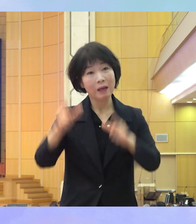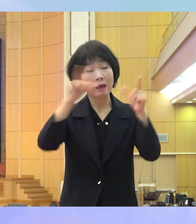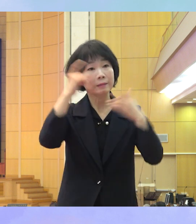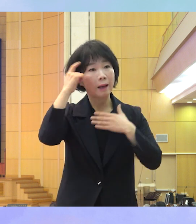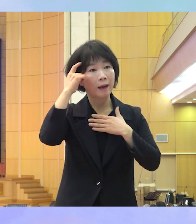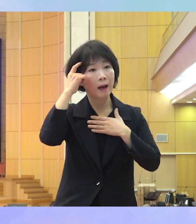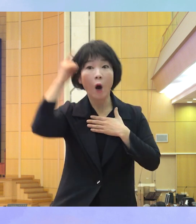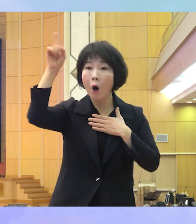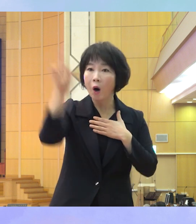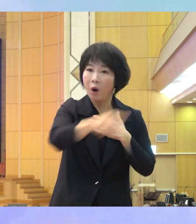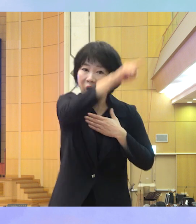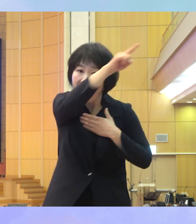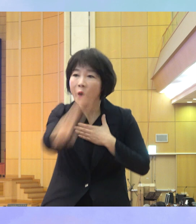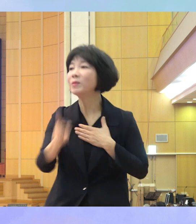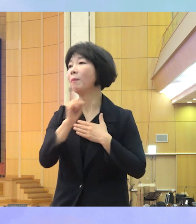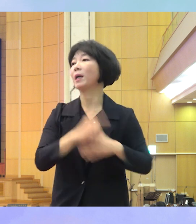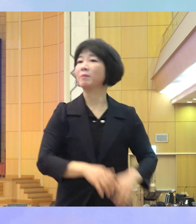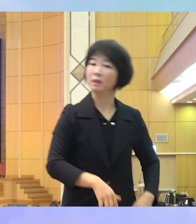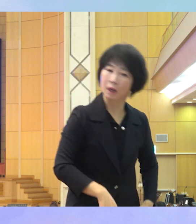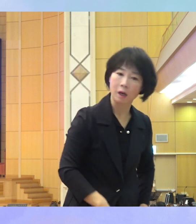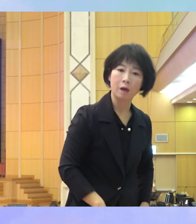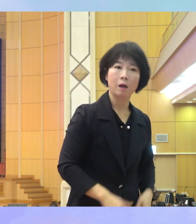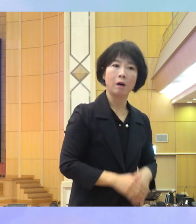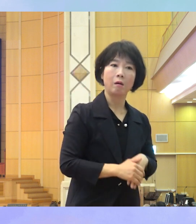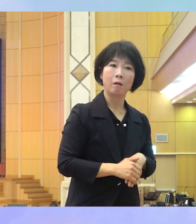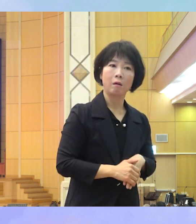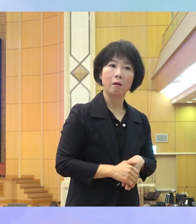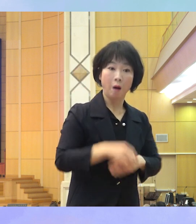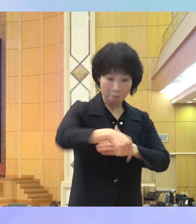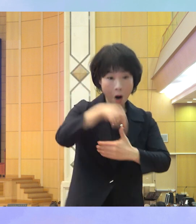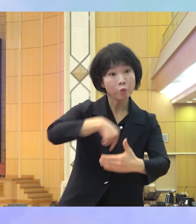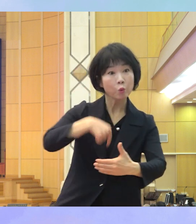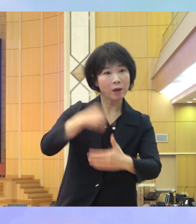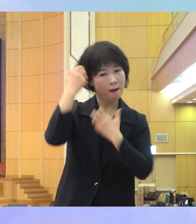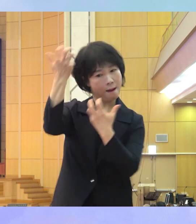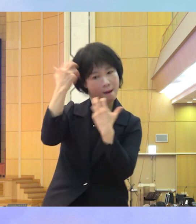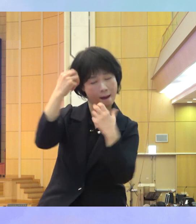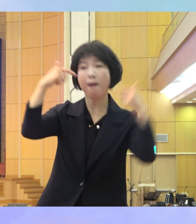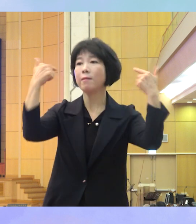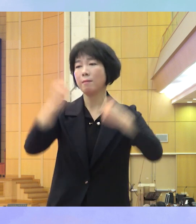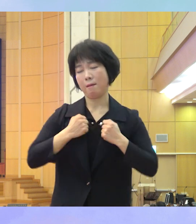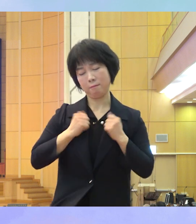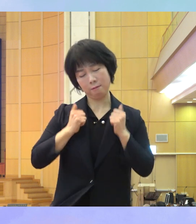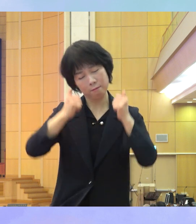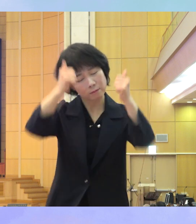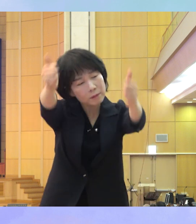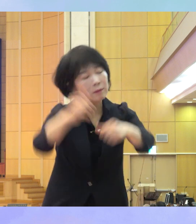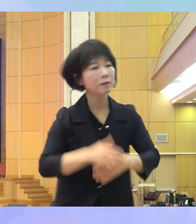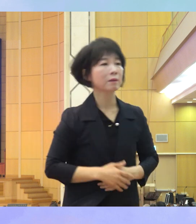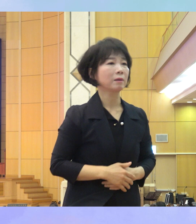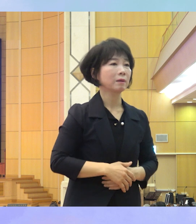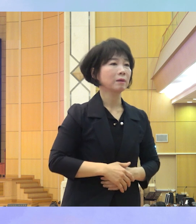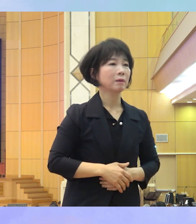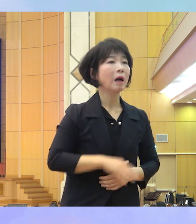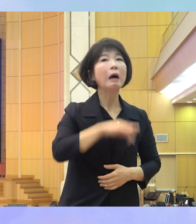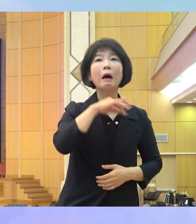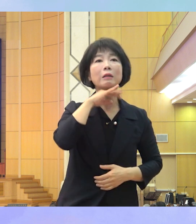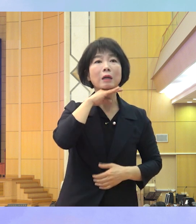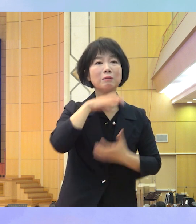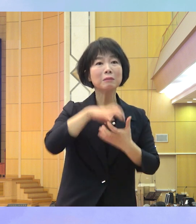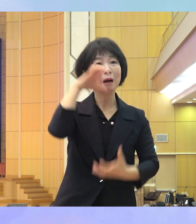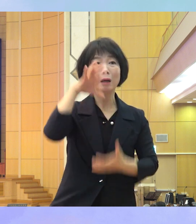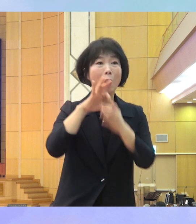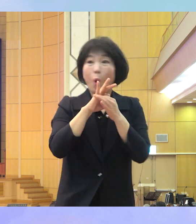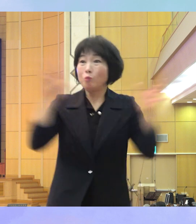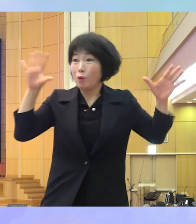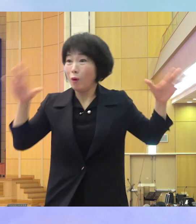생각이 그냥 우리 상식적인 생각이에요. 그런데 내 마음속에는 그게 아니에요. 그게 아니에요. 내